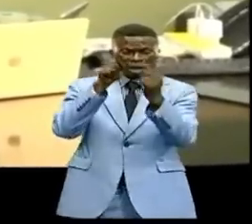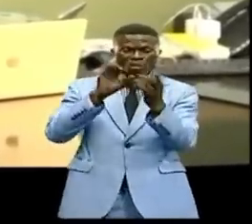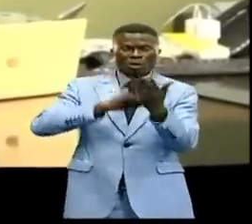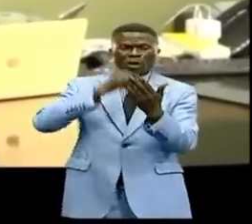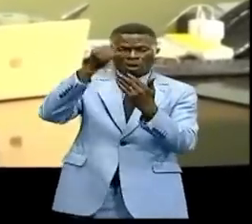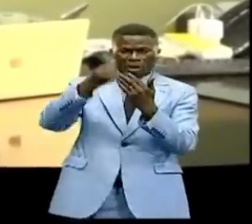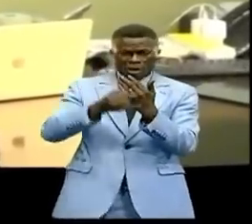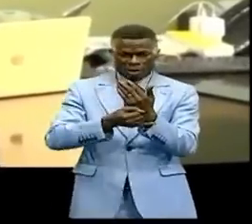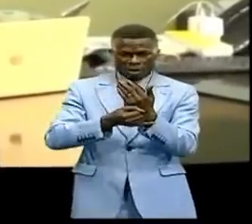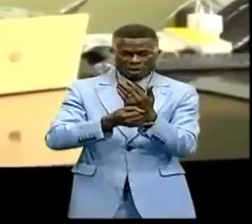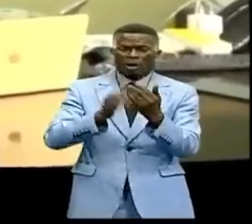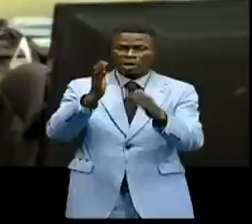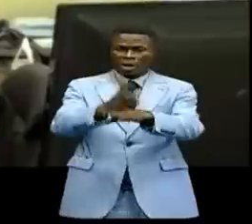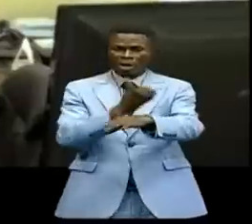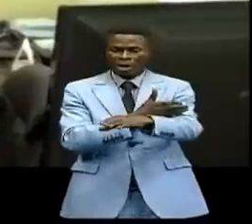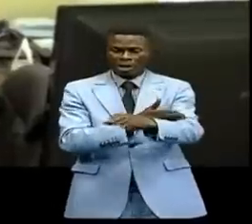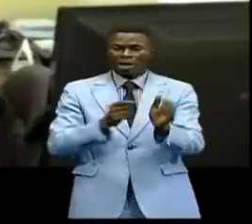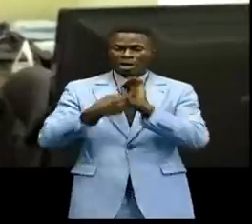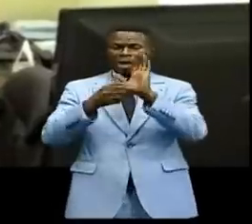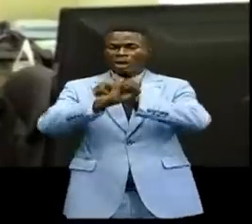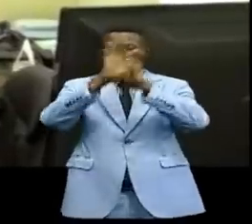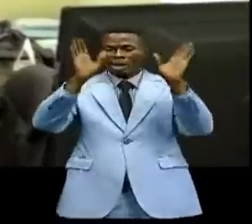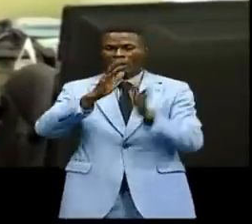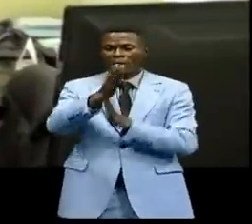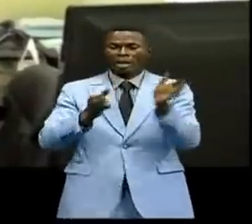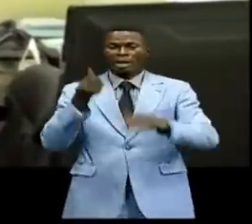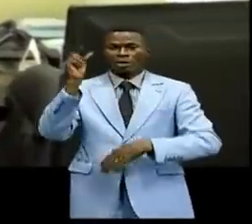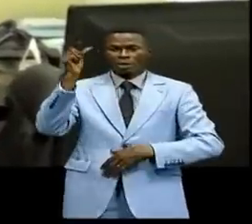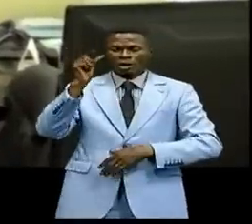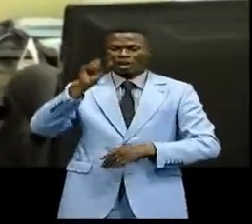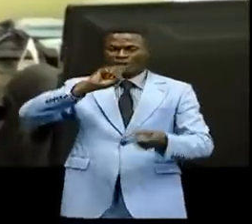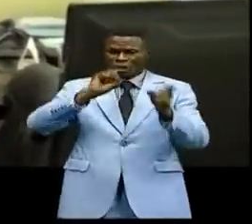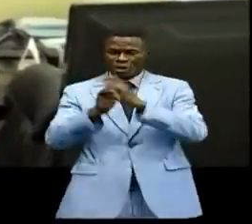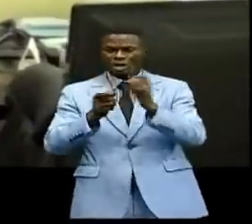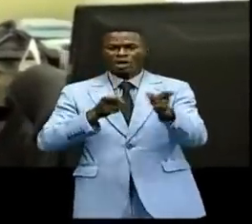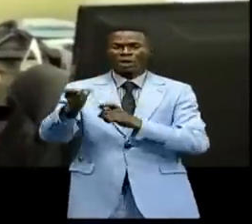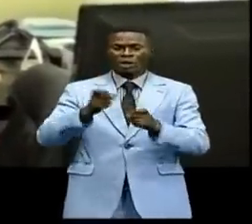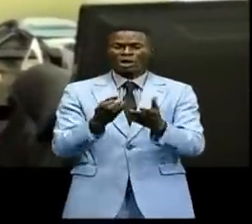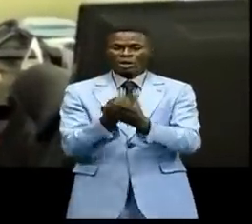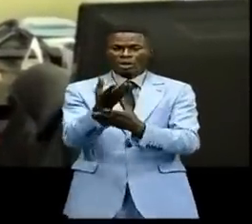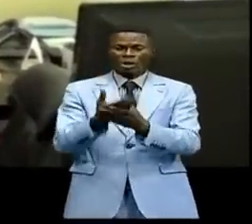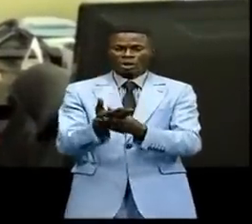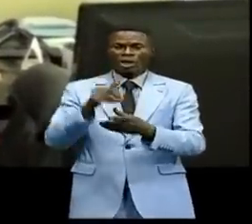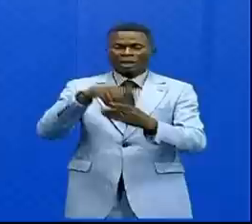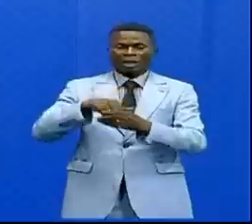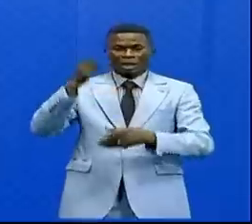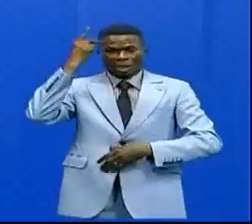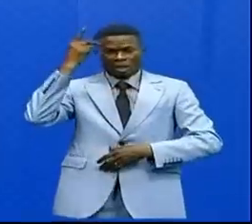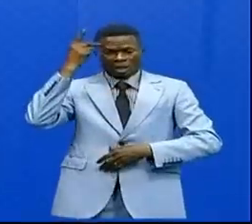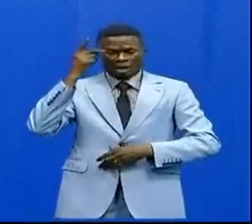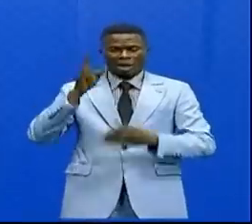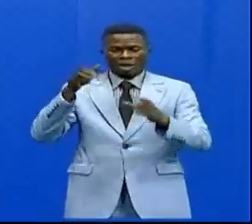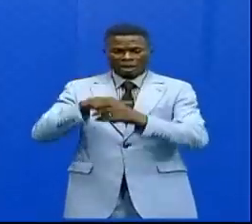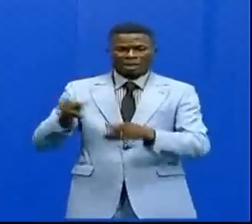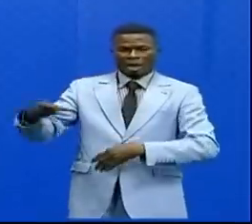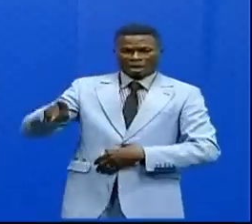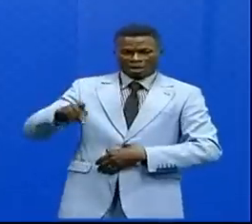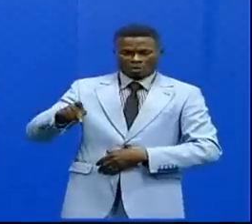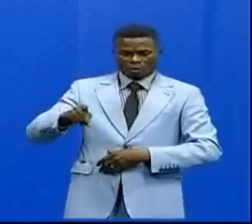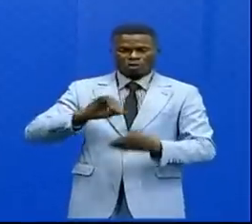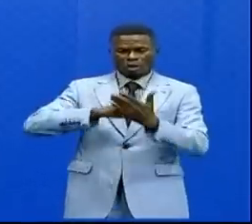projet et d'accroître la transparence des revenus miniers et d'améliorer la gestion des dépenses au niveau central et dans les provinces du